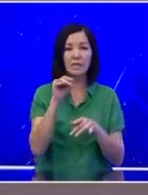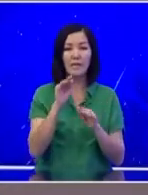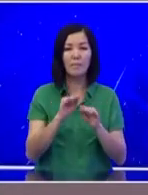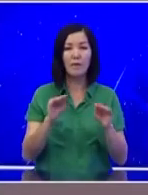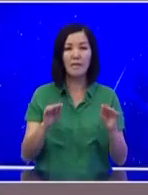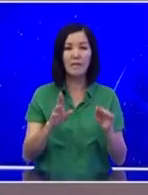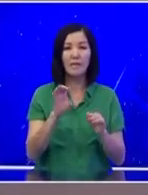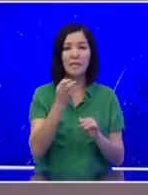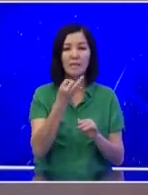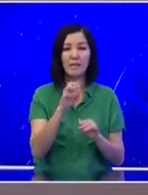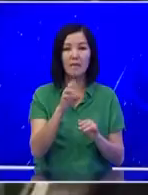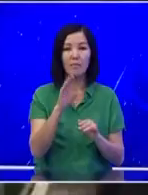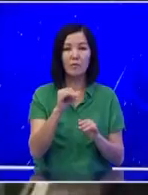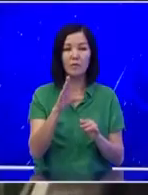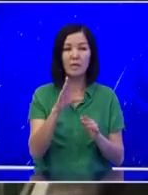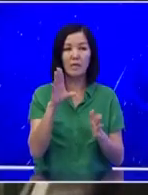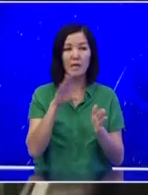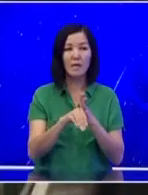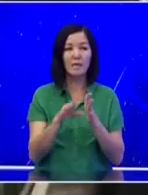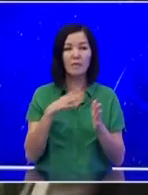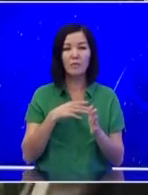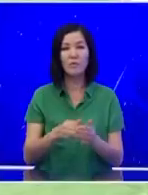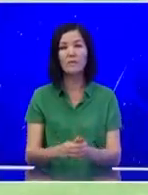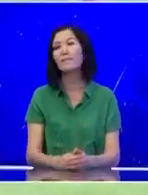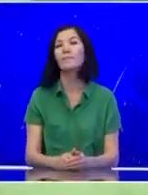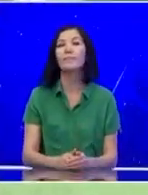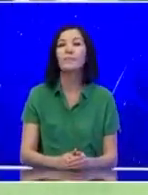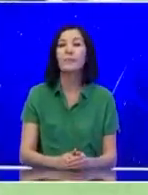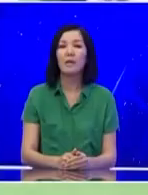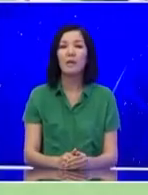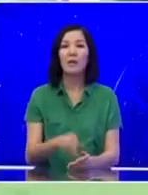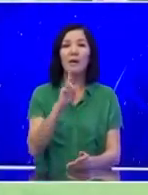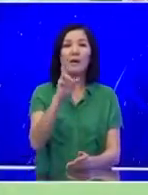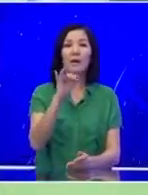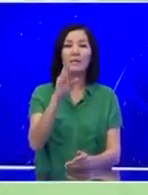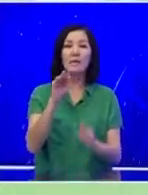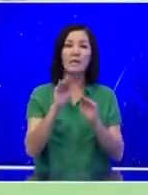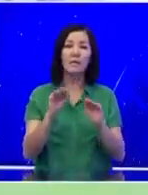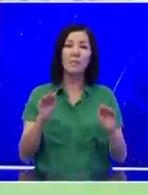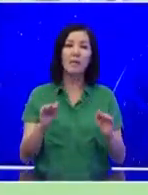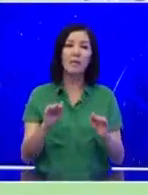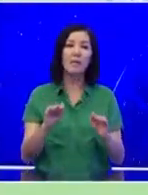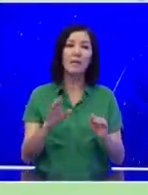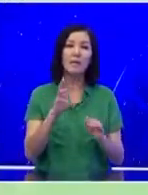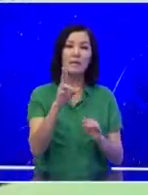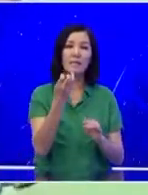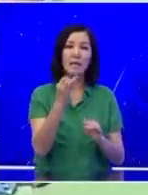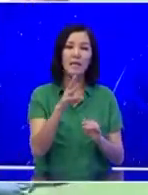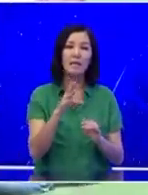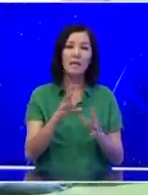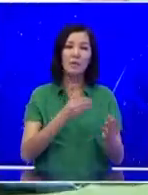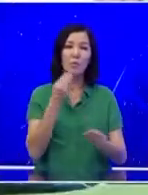жеткіншектер скейтбордшылар қатарына өтті. От имени Федерации скейтбординга Казахстана Қаскелеңдік жеткіншектермен балаларды скейт алаңы мен